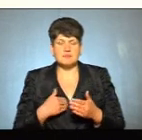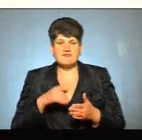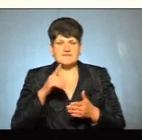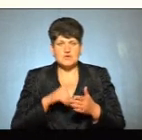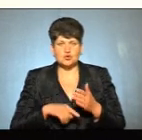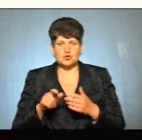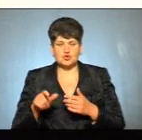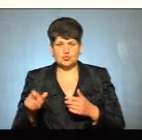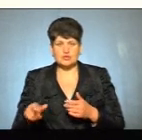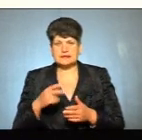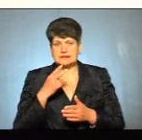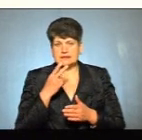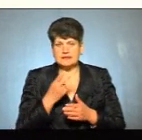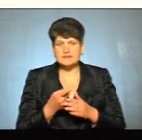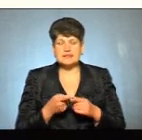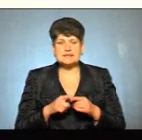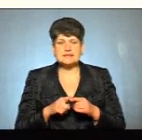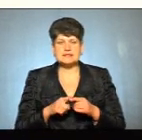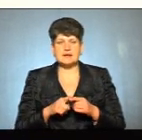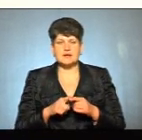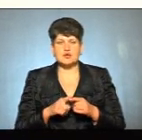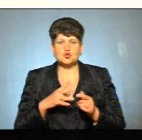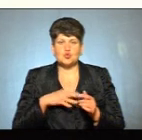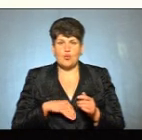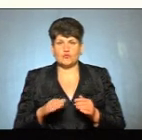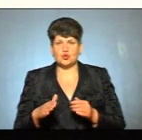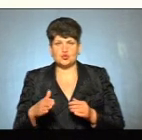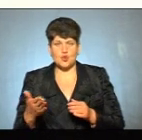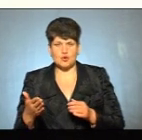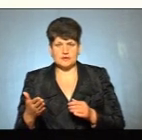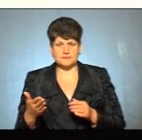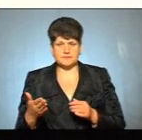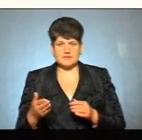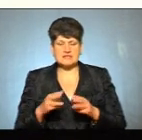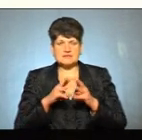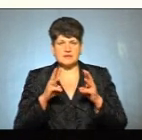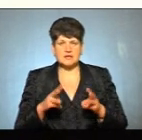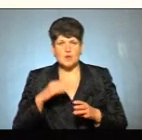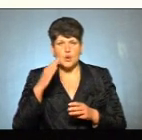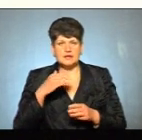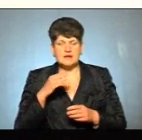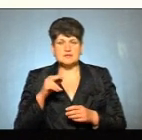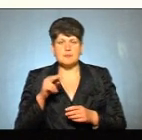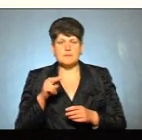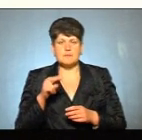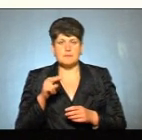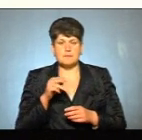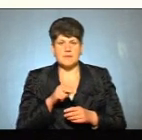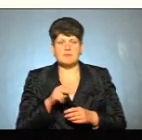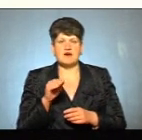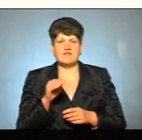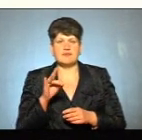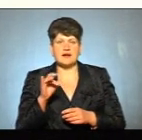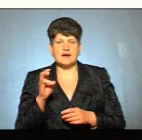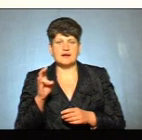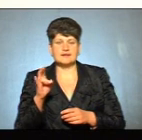люди, дивимося на це явище з духовної сторони. Святіший отець Папа Франциск написав такий